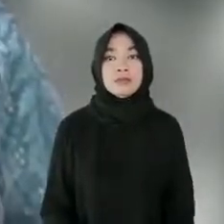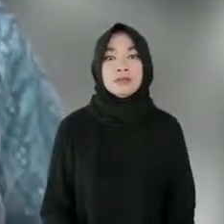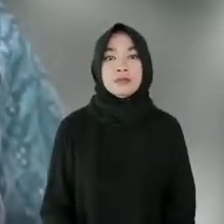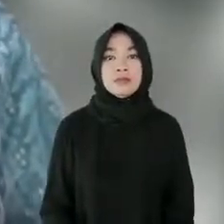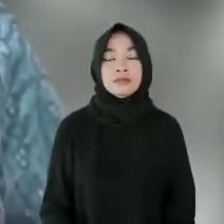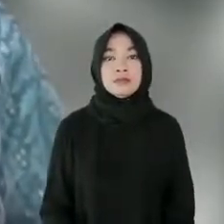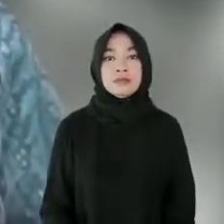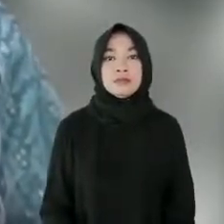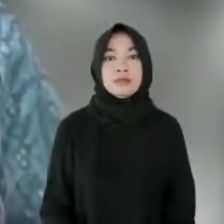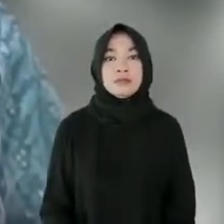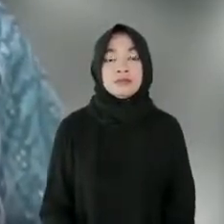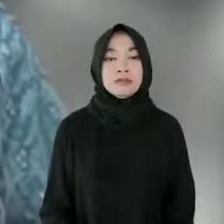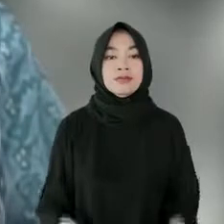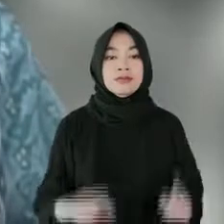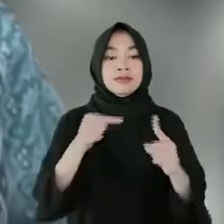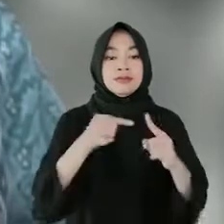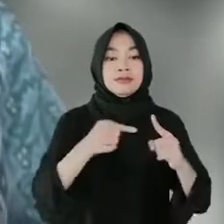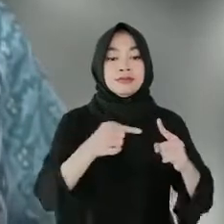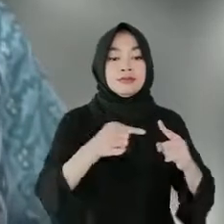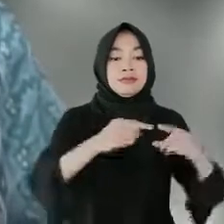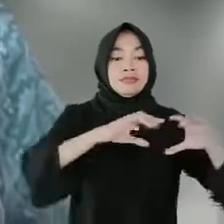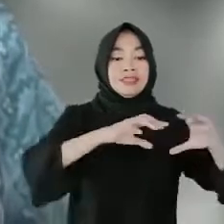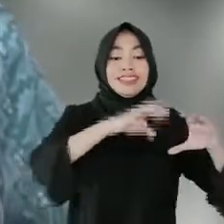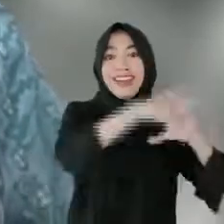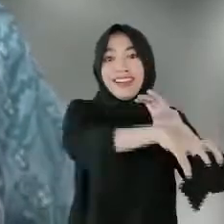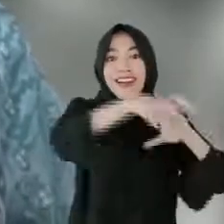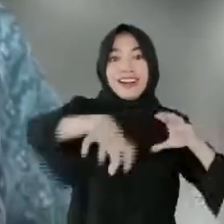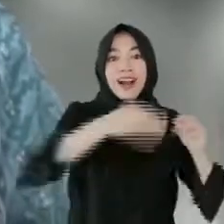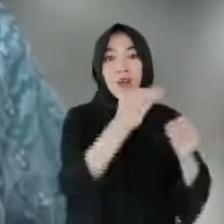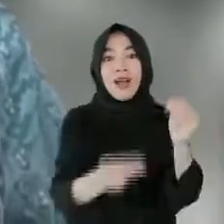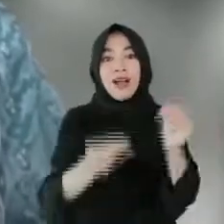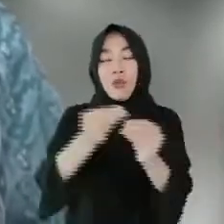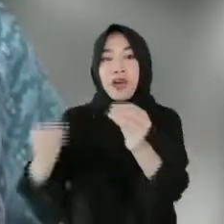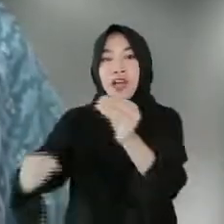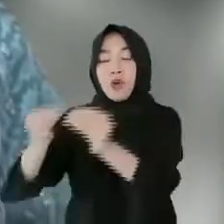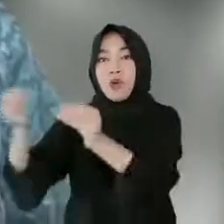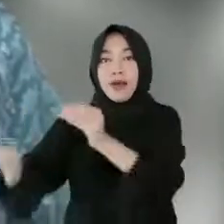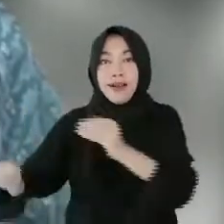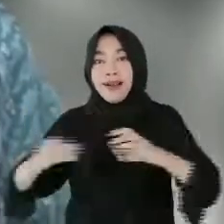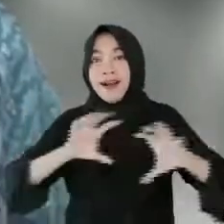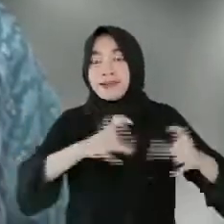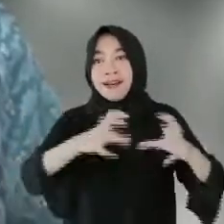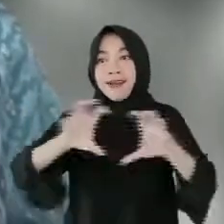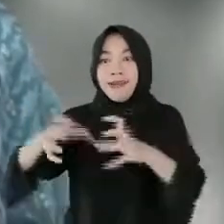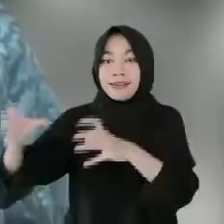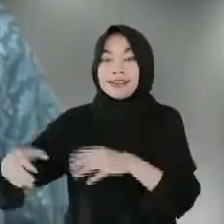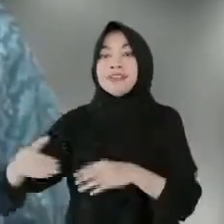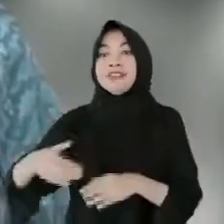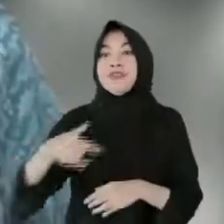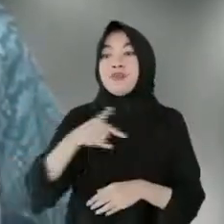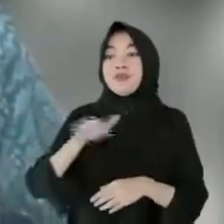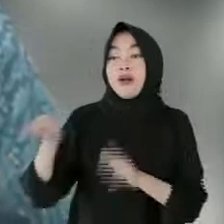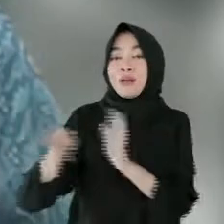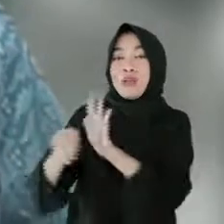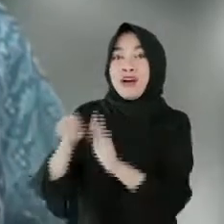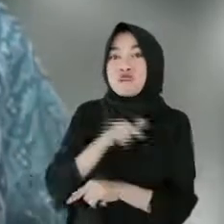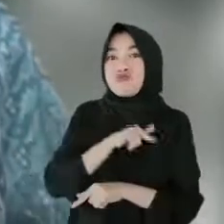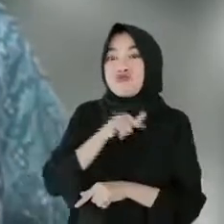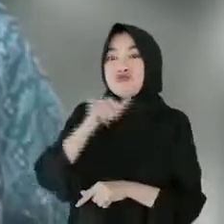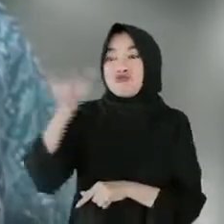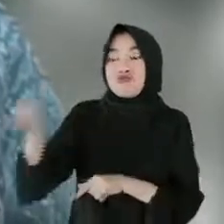para atlet dan Kontingen dari setiap daerah itu juga sudah sebelum berangkat mereka juga